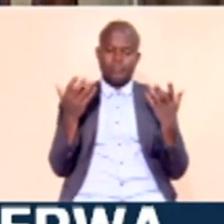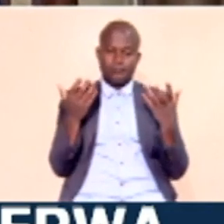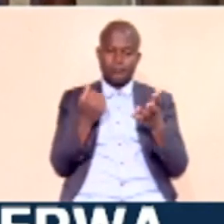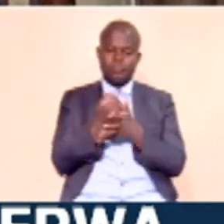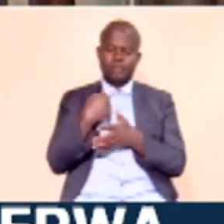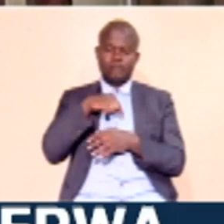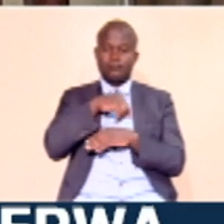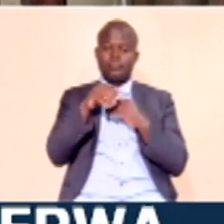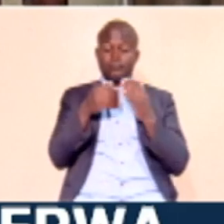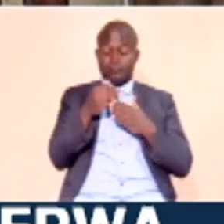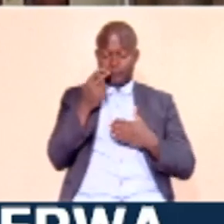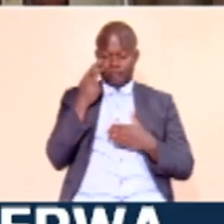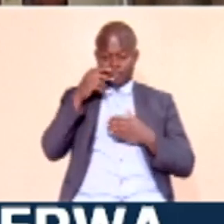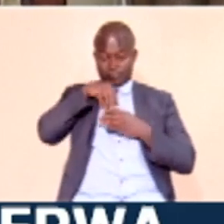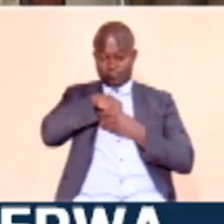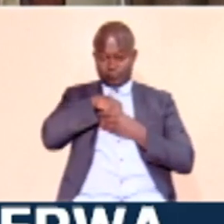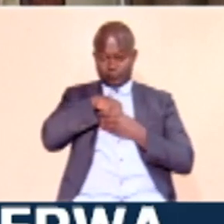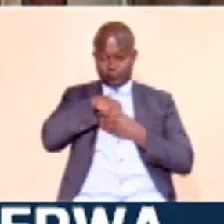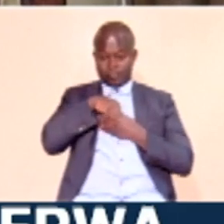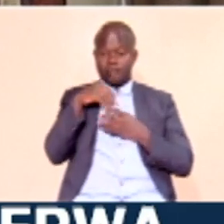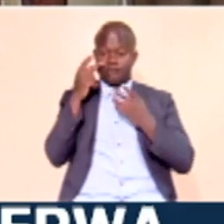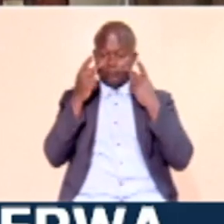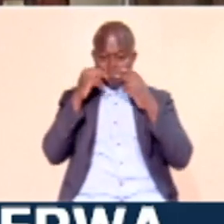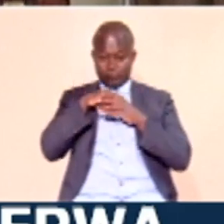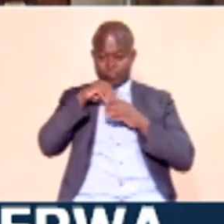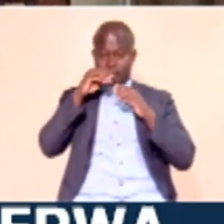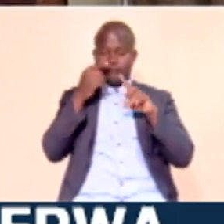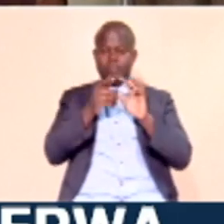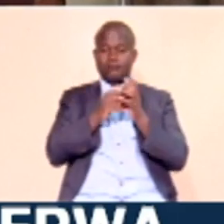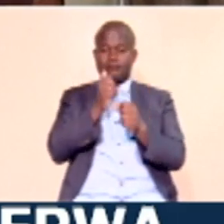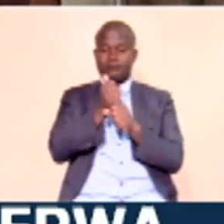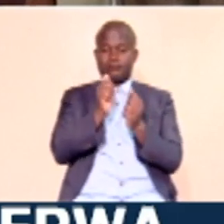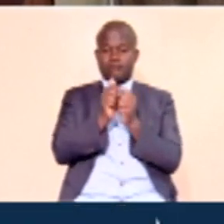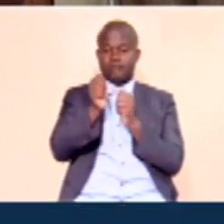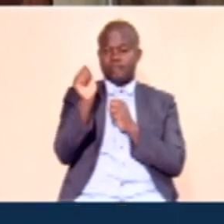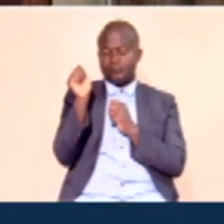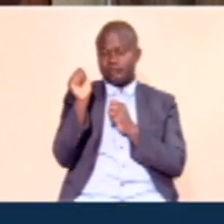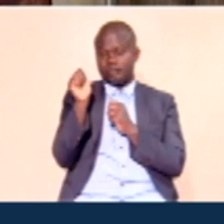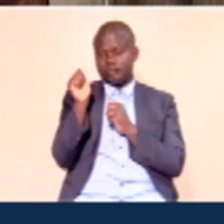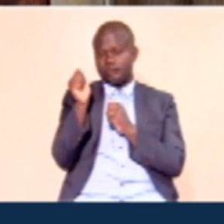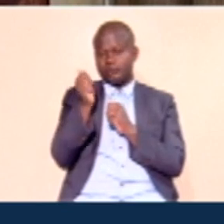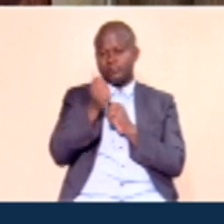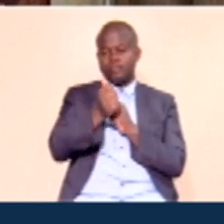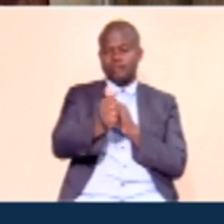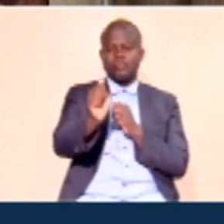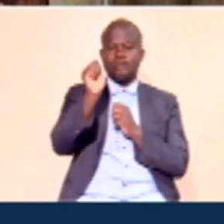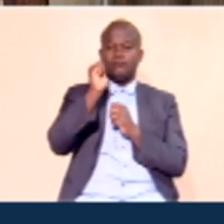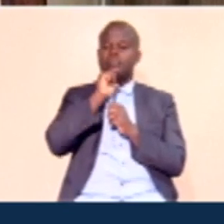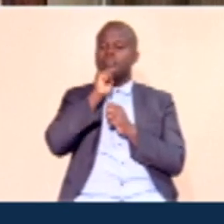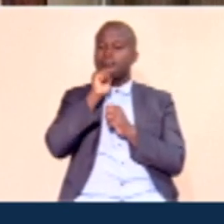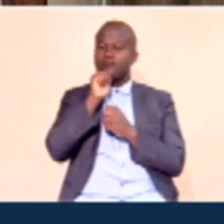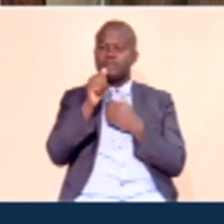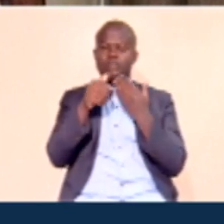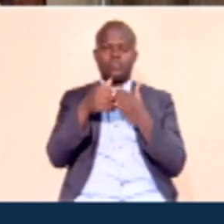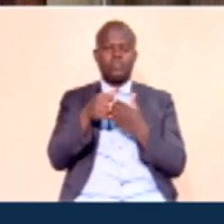bituma abwibonamo, umuturage yibona mu buyobozi kandi agakorana nabwo. Ibyo rero ntabwo